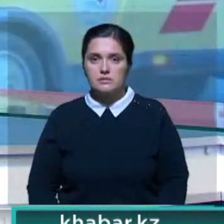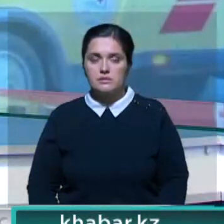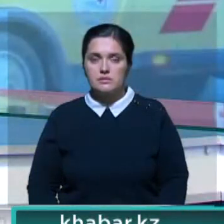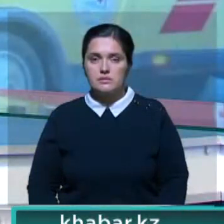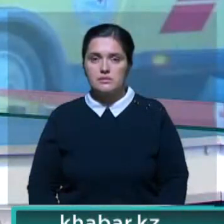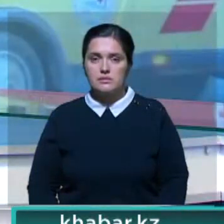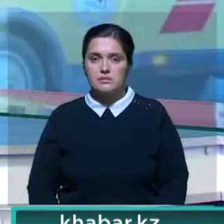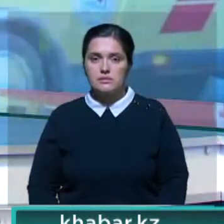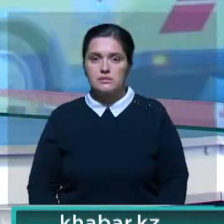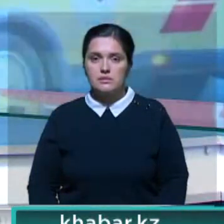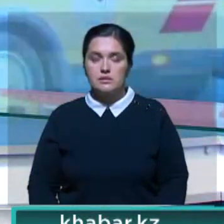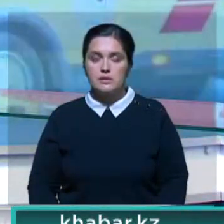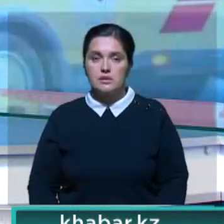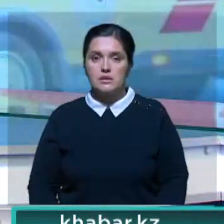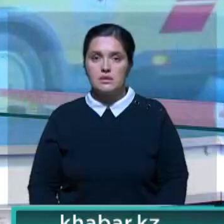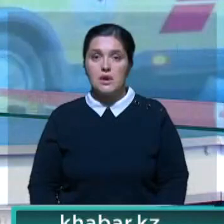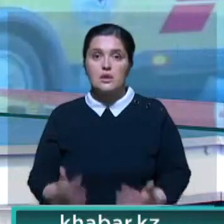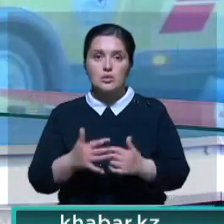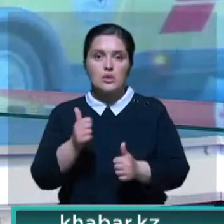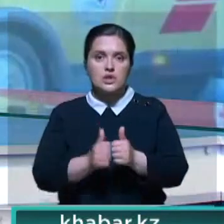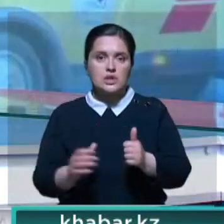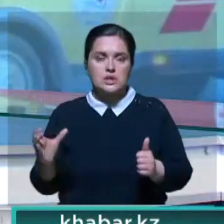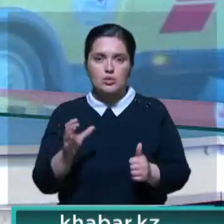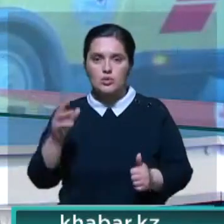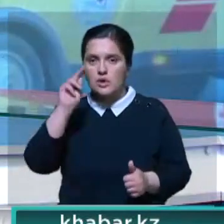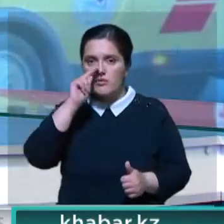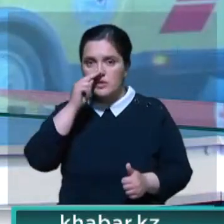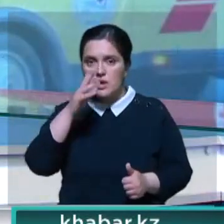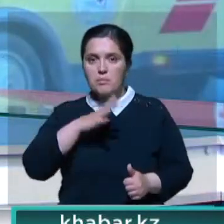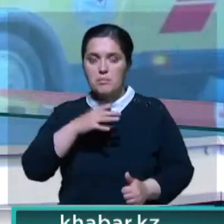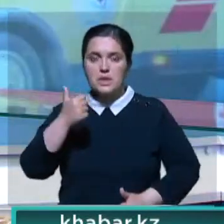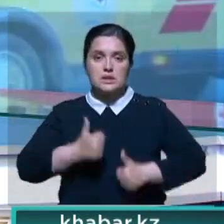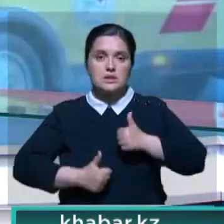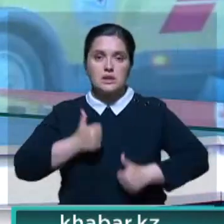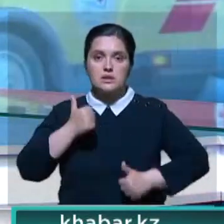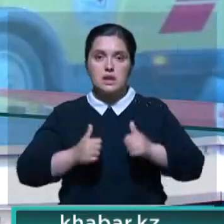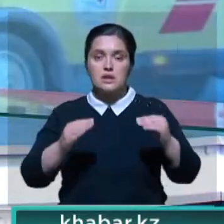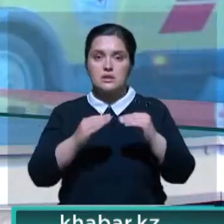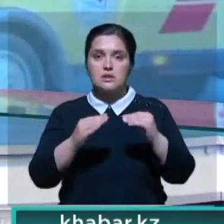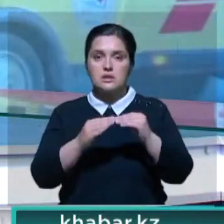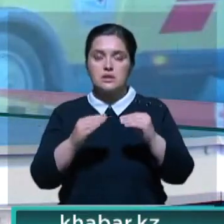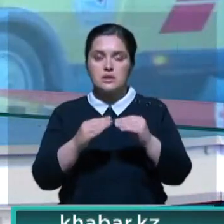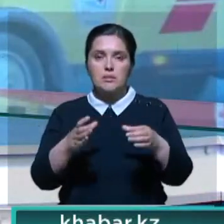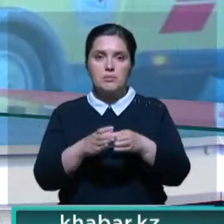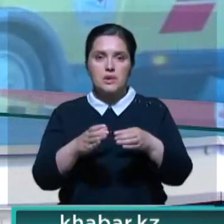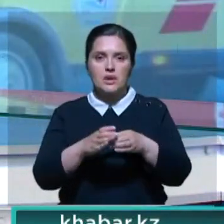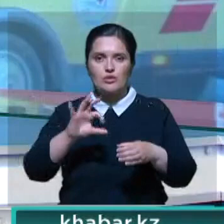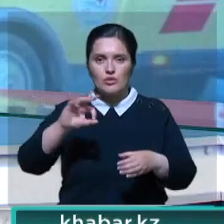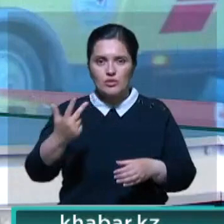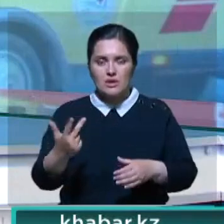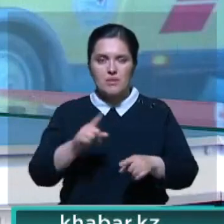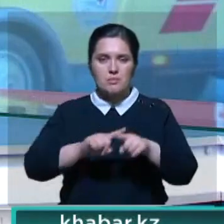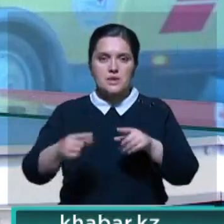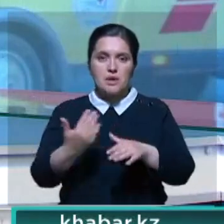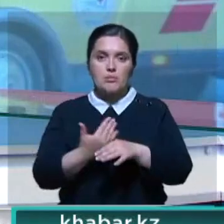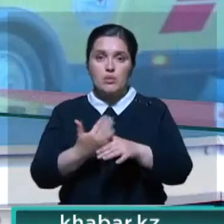И вернемся к событиям в нашей стране. На счету каждая секунда. В Шымкенте прошли состязания среди 10 бригад